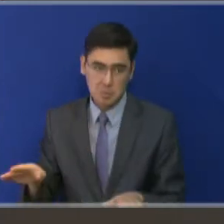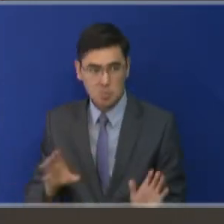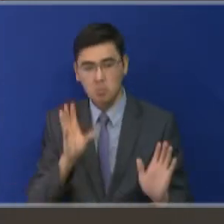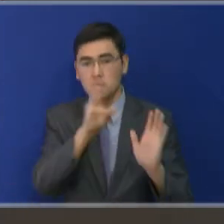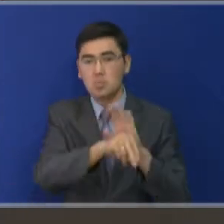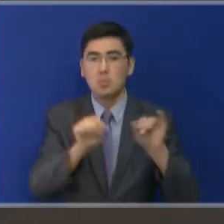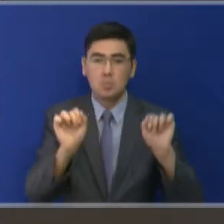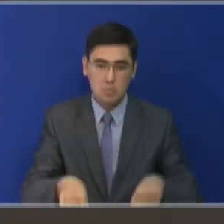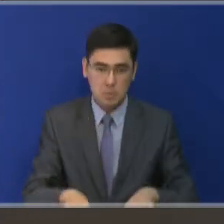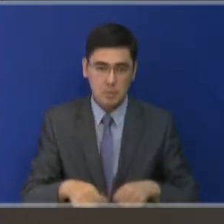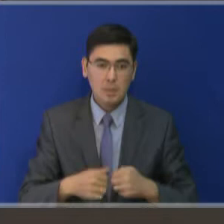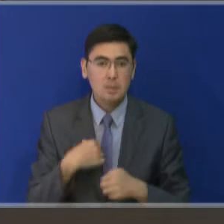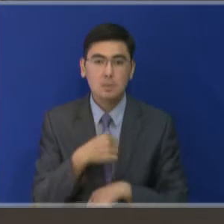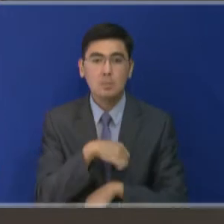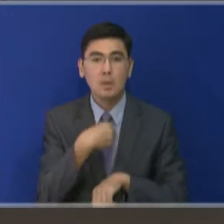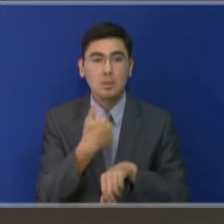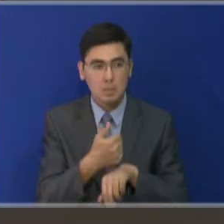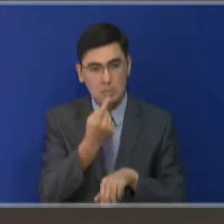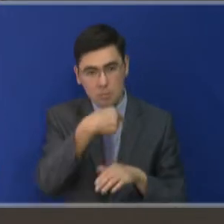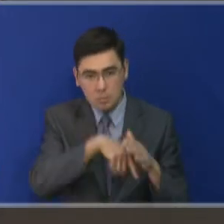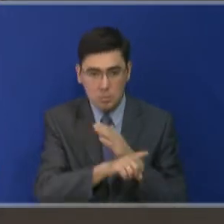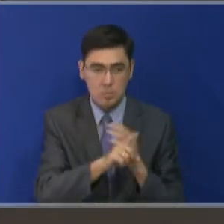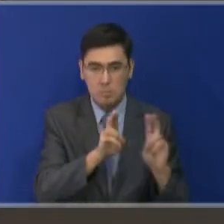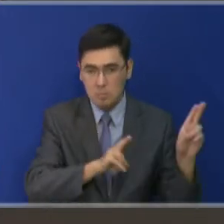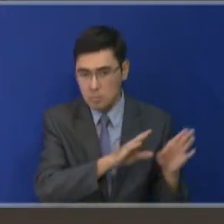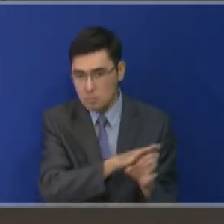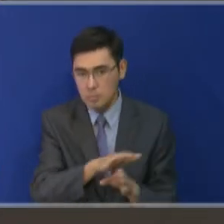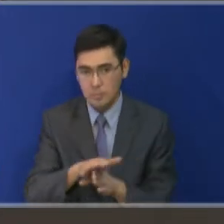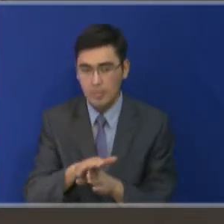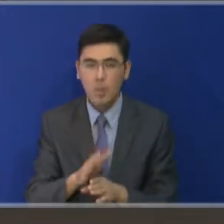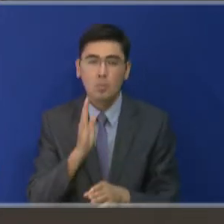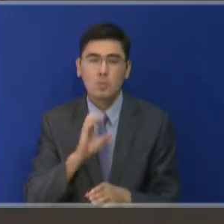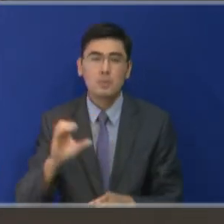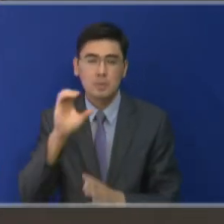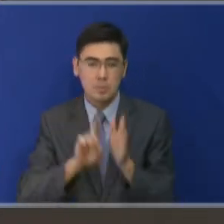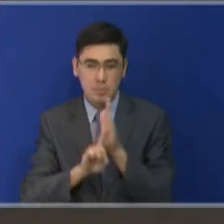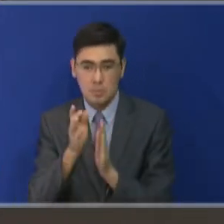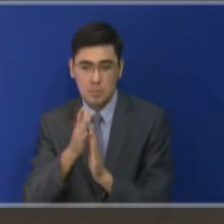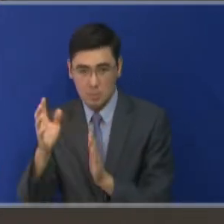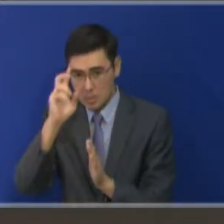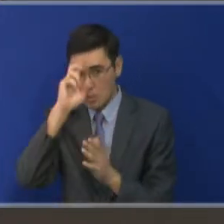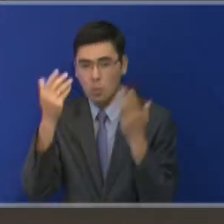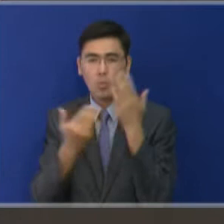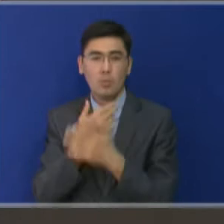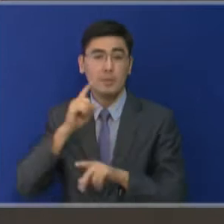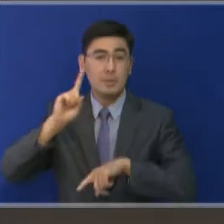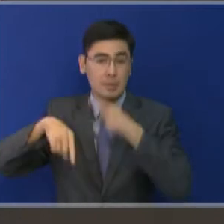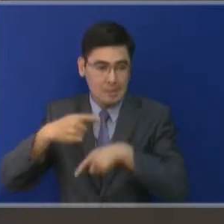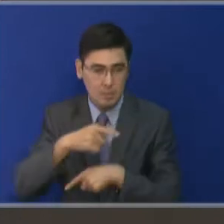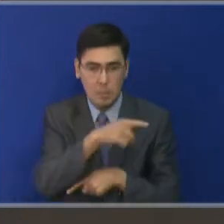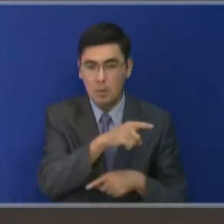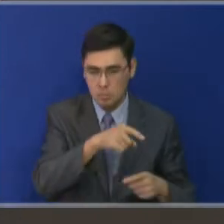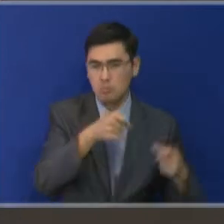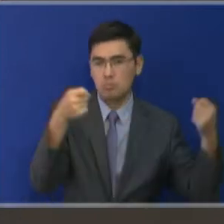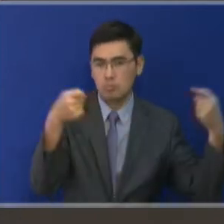Ең маңыздысы бәсекелестік бар жерде сапа болады. Жаңа оқу жылында жаңа мемлекеттік стандарттар енгізіледі. Мектепке дейінгі білім берудің мазмұны